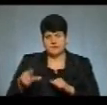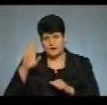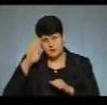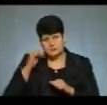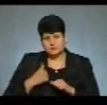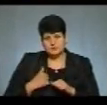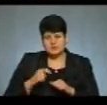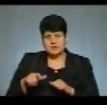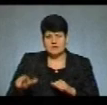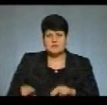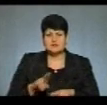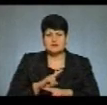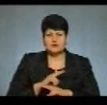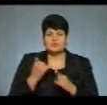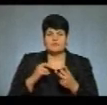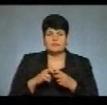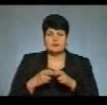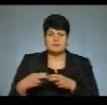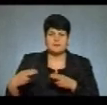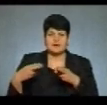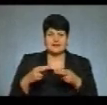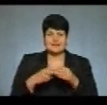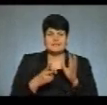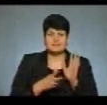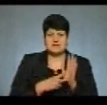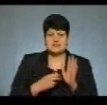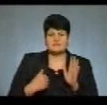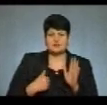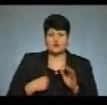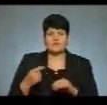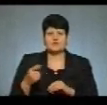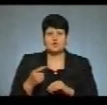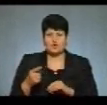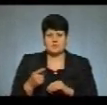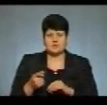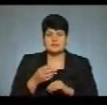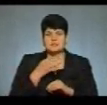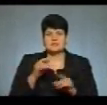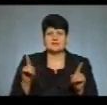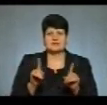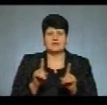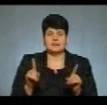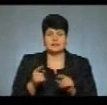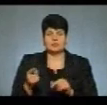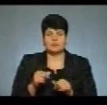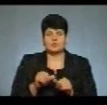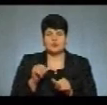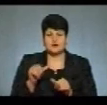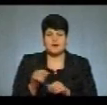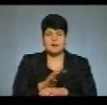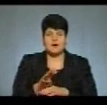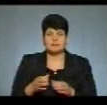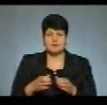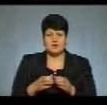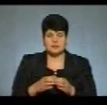Донецький аеропорт, сьогодні до Івано-Франківська приїхали 17 військових із Тернополя, повідомив диригент Тернопільської окремої артбригади Тарас Когут. За